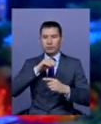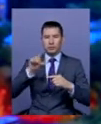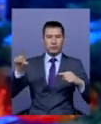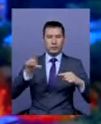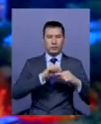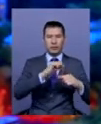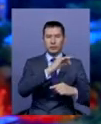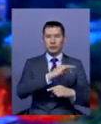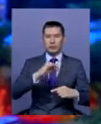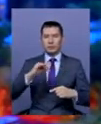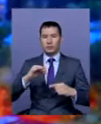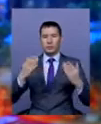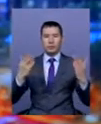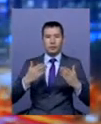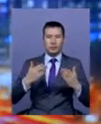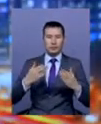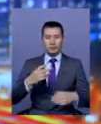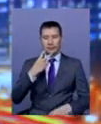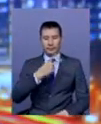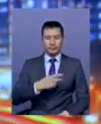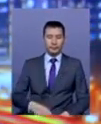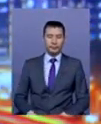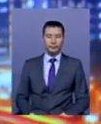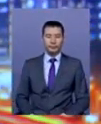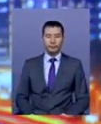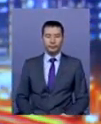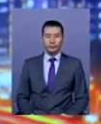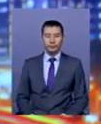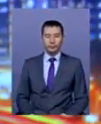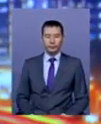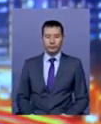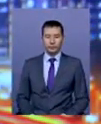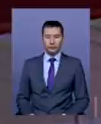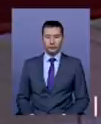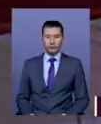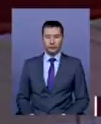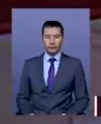мен басты қағидаттары туралы әріптесім Асылбек Тойбек айтып берсін.